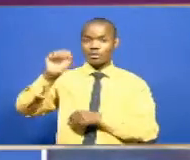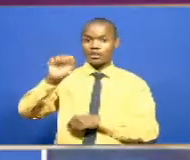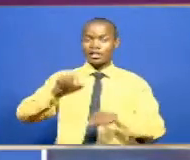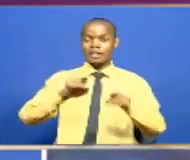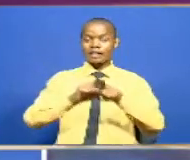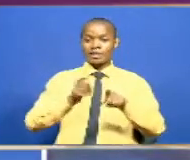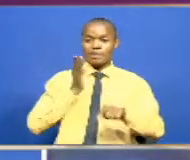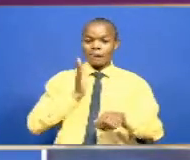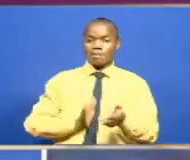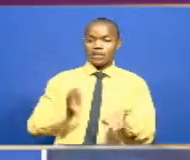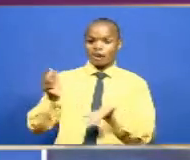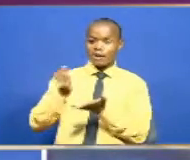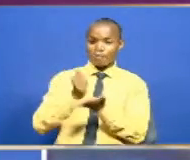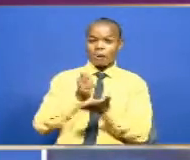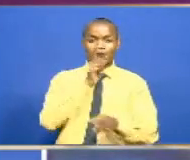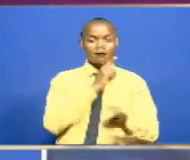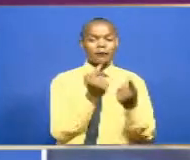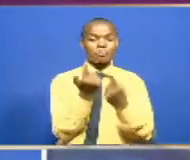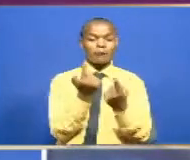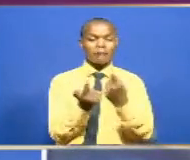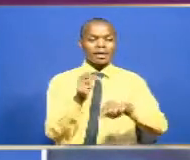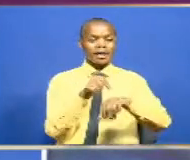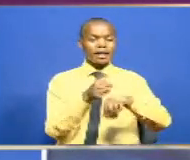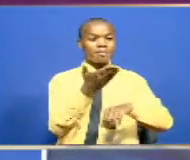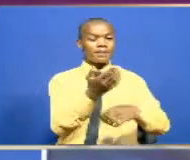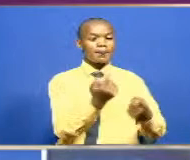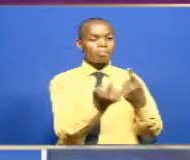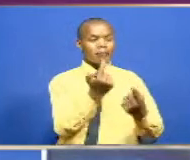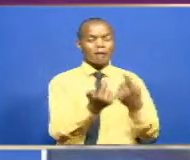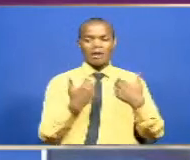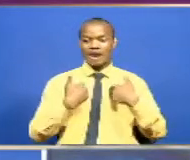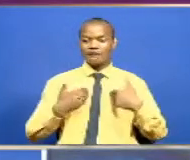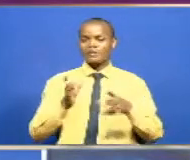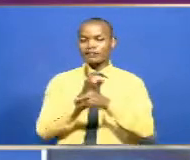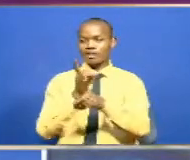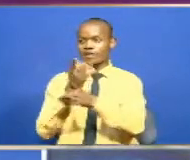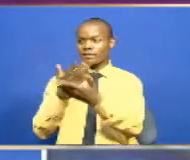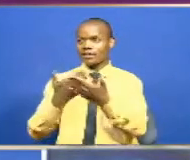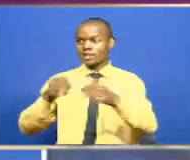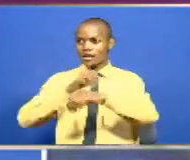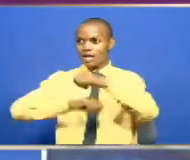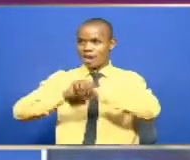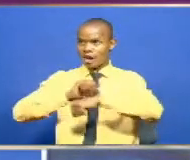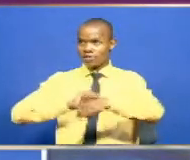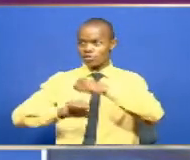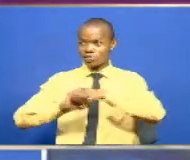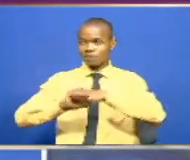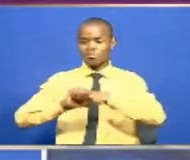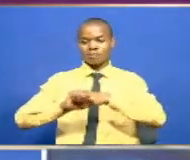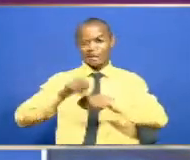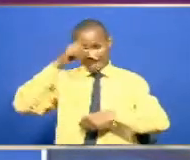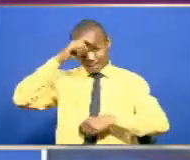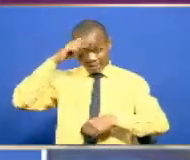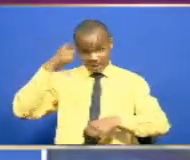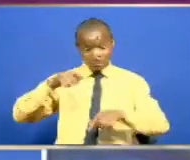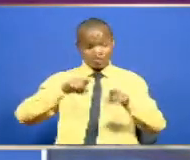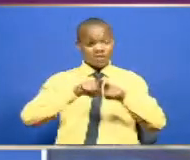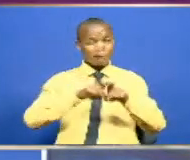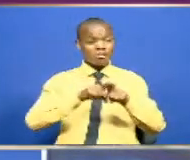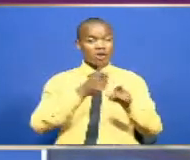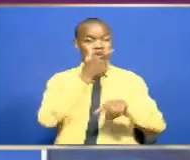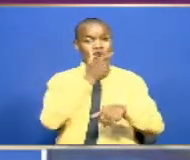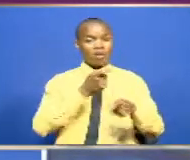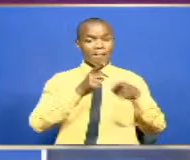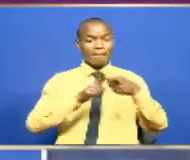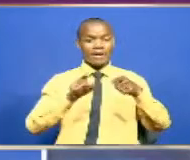ameajiriwa kazi ya upishi. Huko kwa jikoni iko moshi, iko jasho, iko moto, lakini lazima